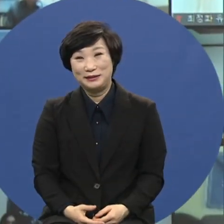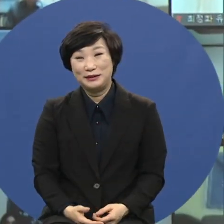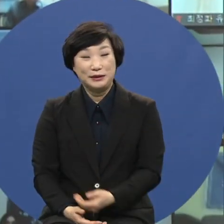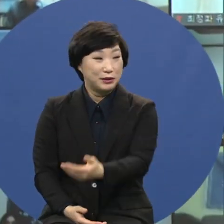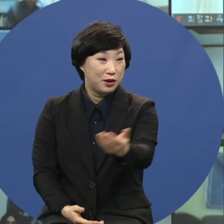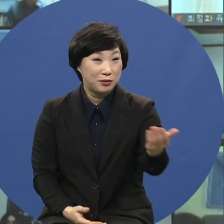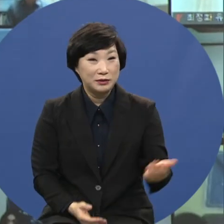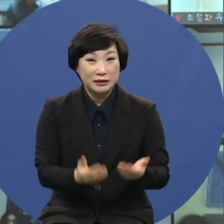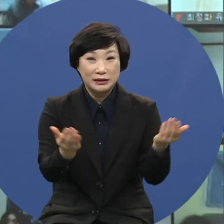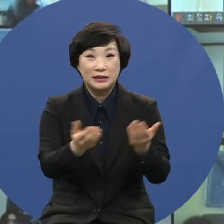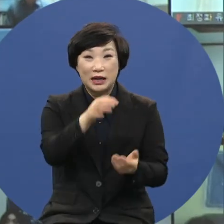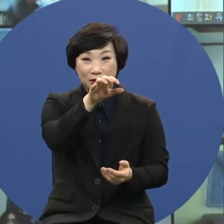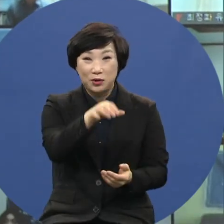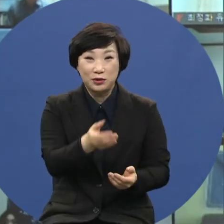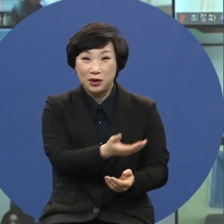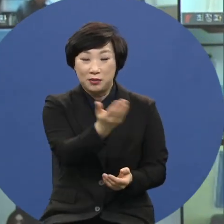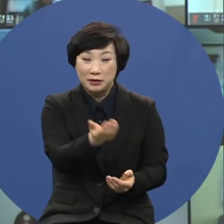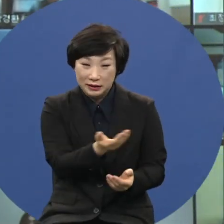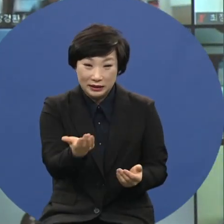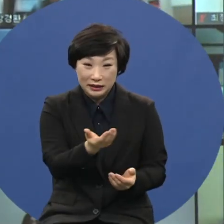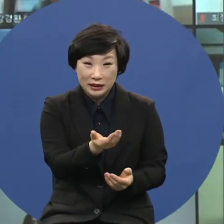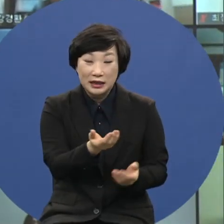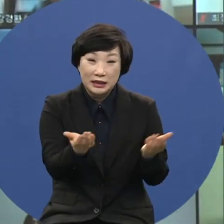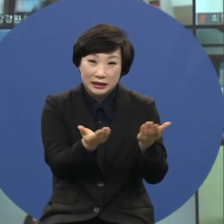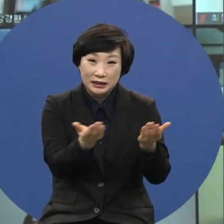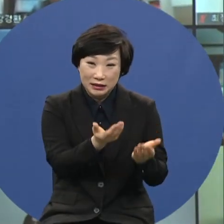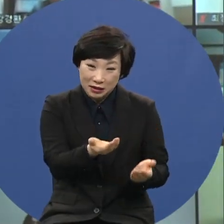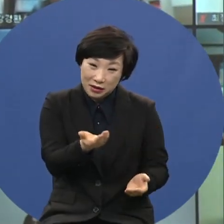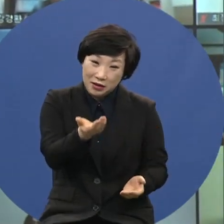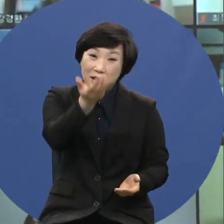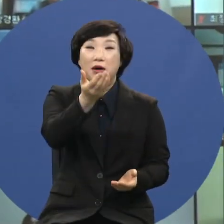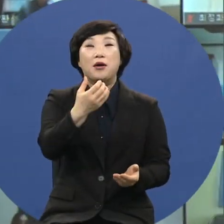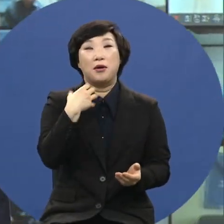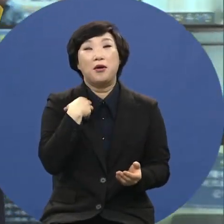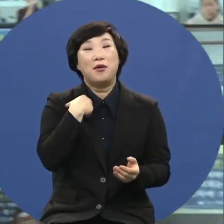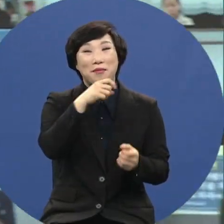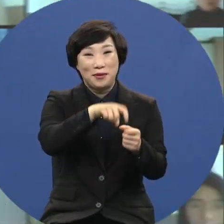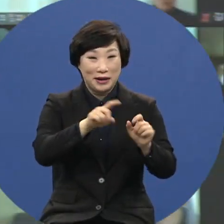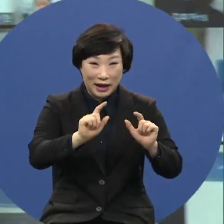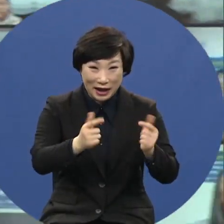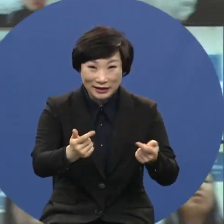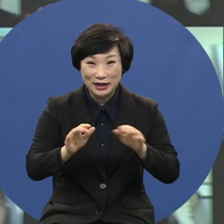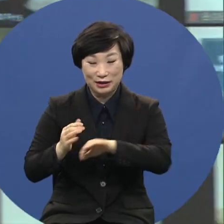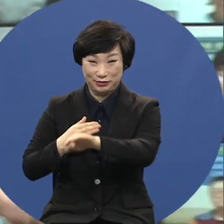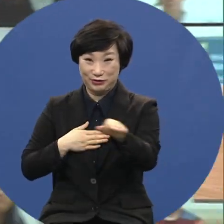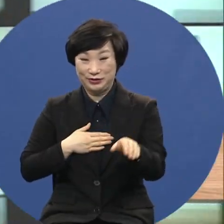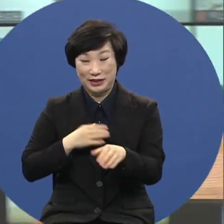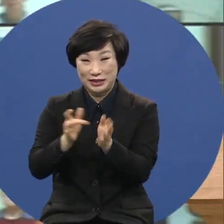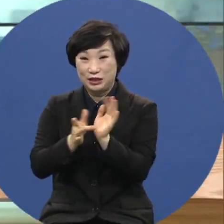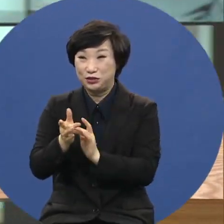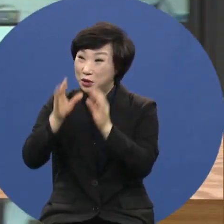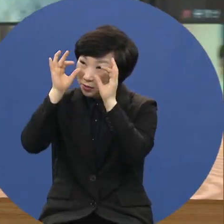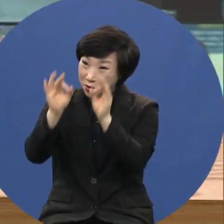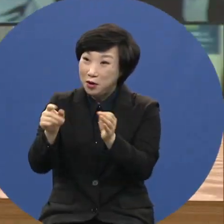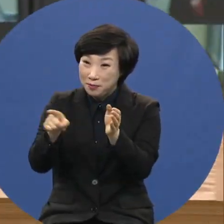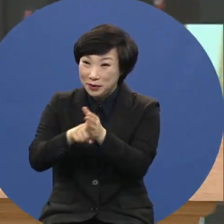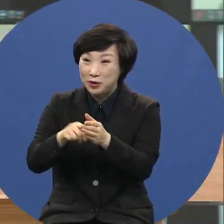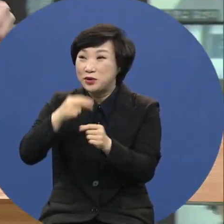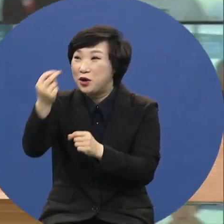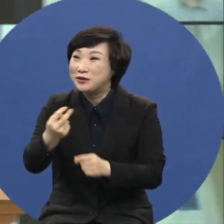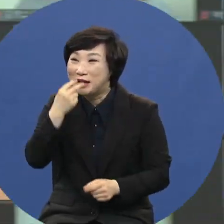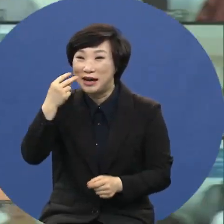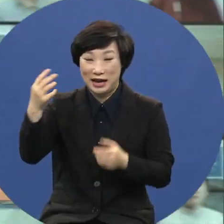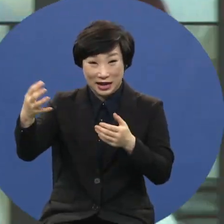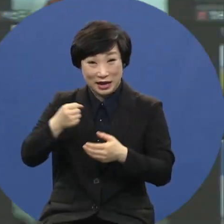여러분 직장에서 높은 사람 되는 것이 아니고 영생을 얻는 것이니,